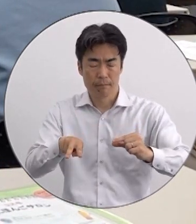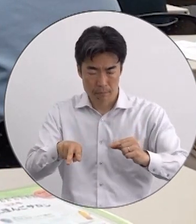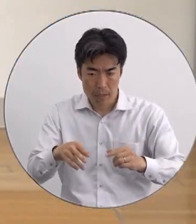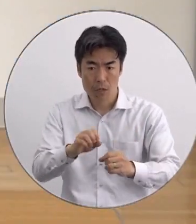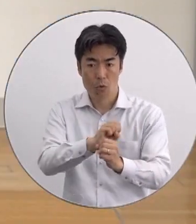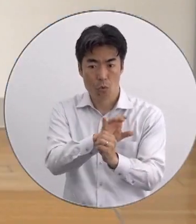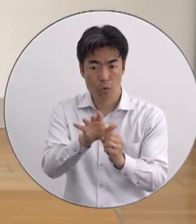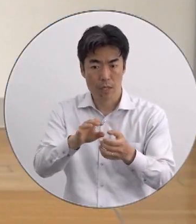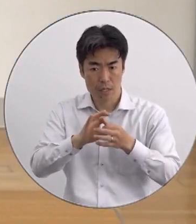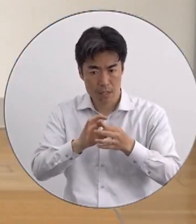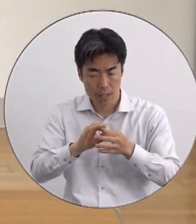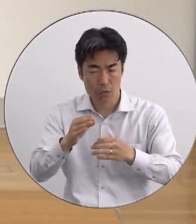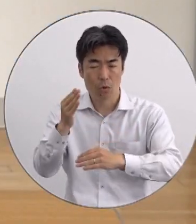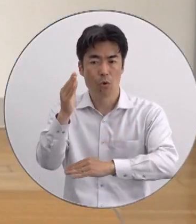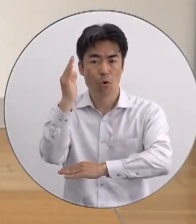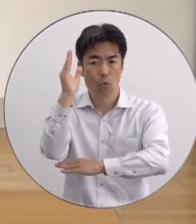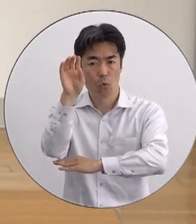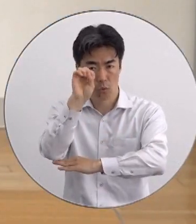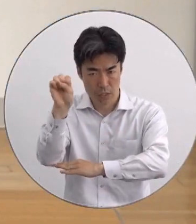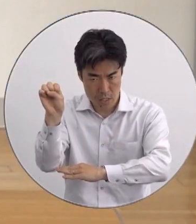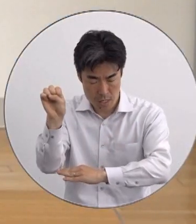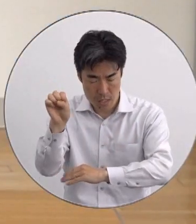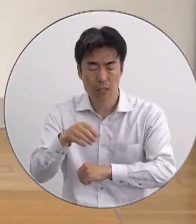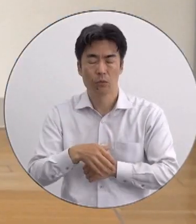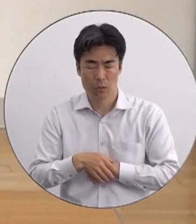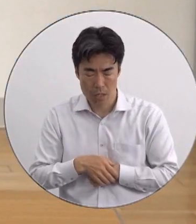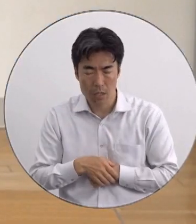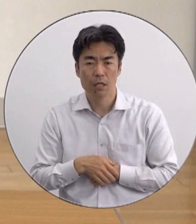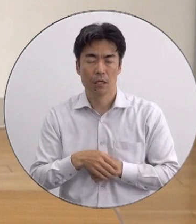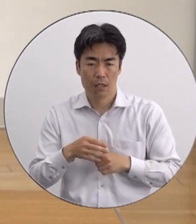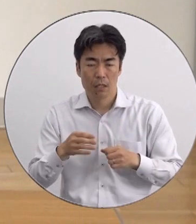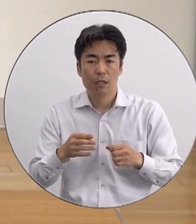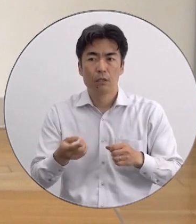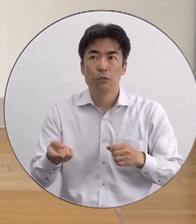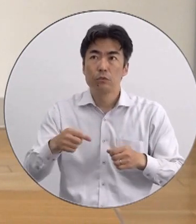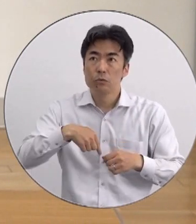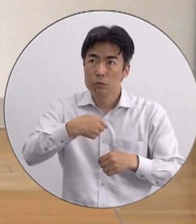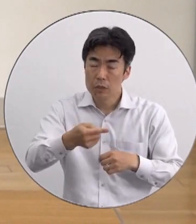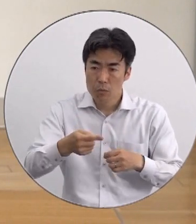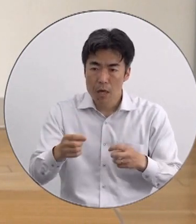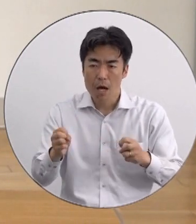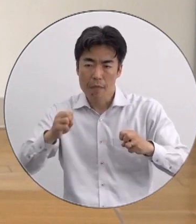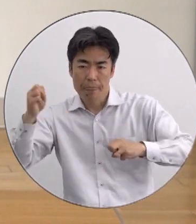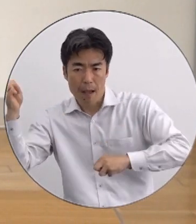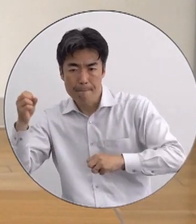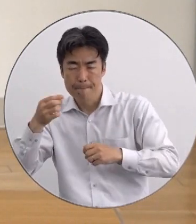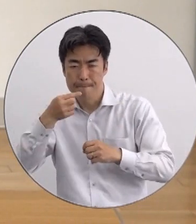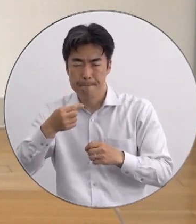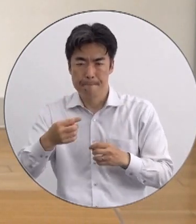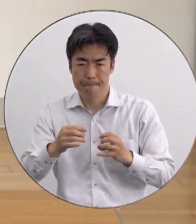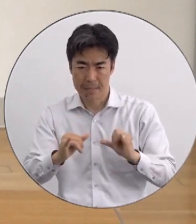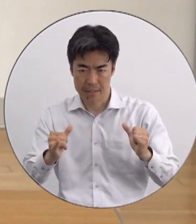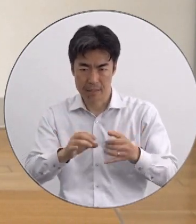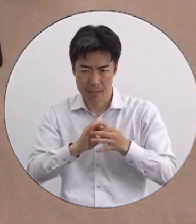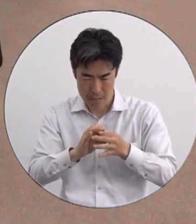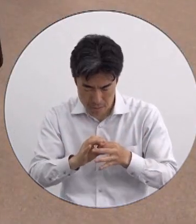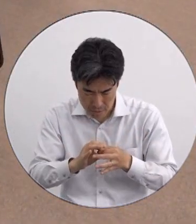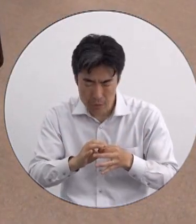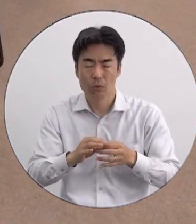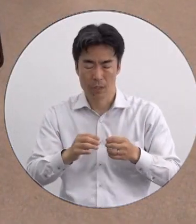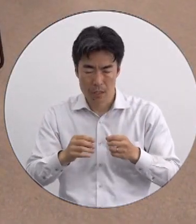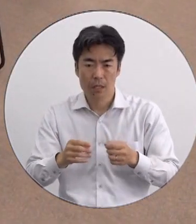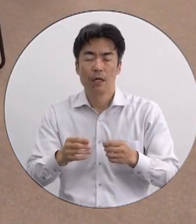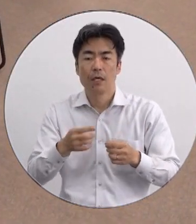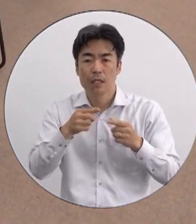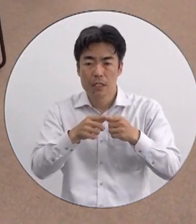ました。コロナに関する外国人との関わりの講座、次の年は難民に関する講座、また